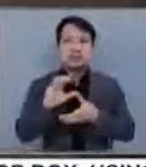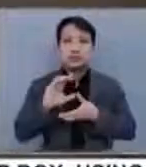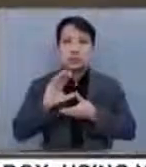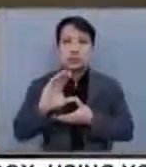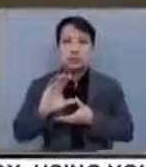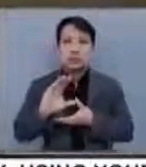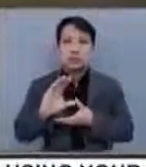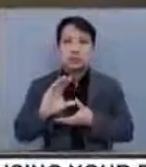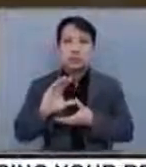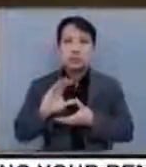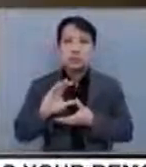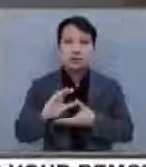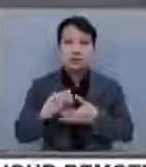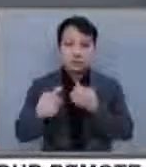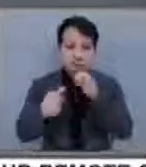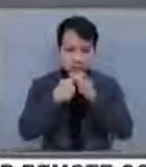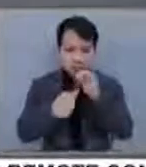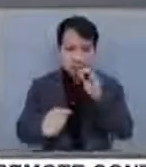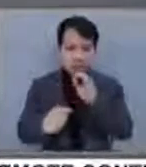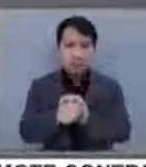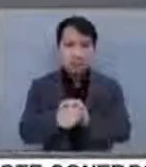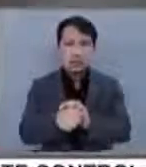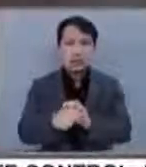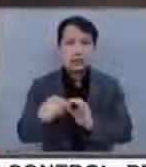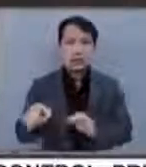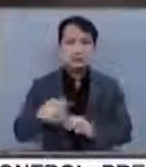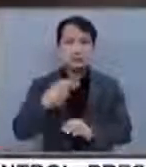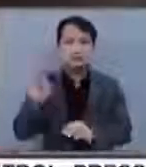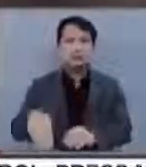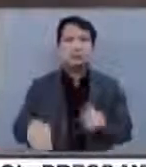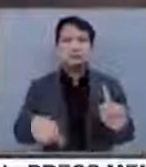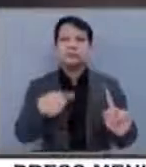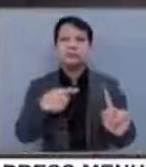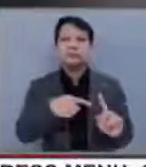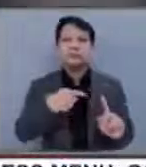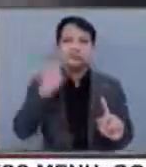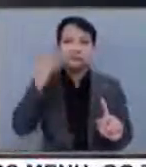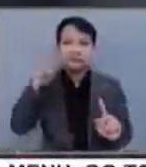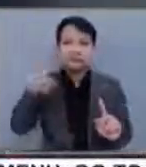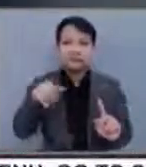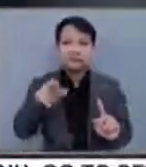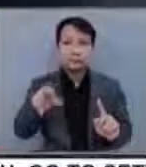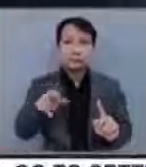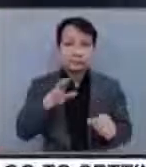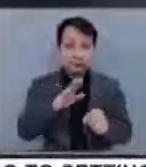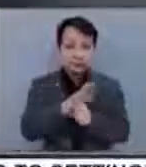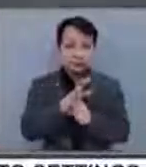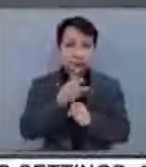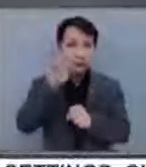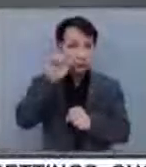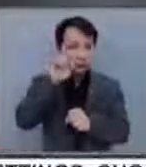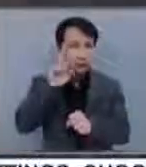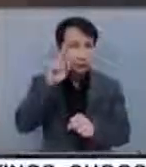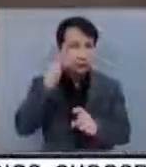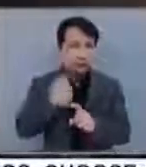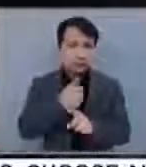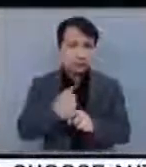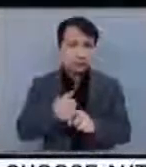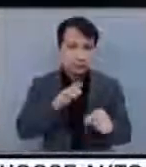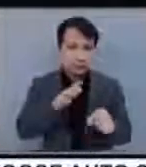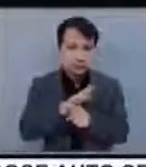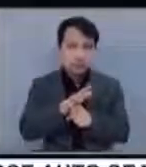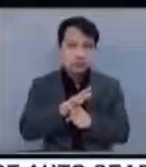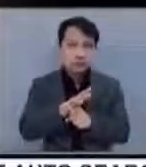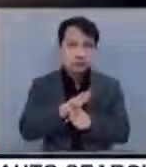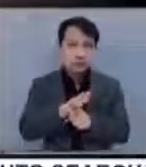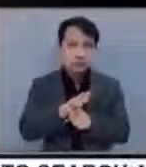Maynila. May warrant of arrest ang akusadong si alias JR sa mga kasong rape with sexual assault, rape by sexual intercourse,